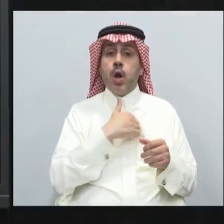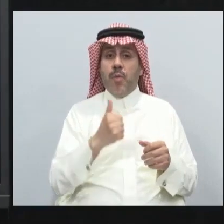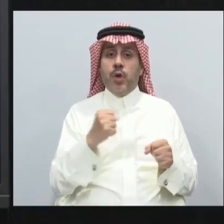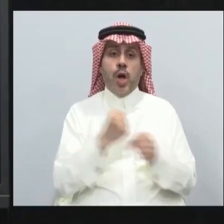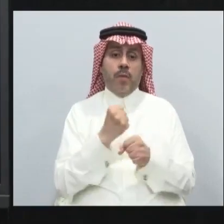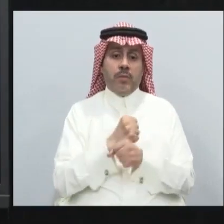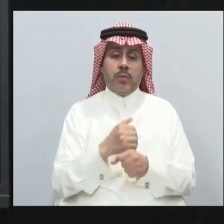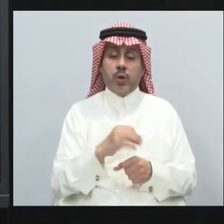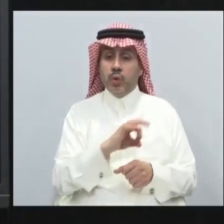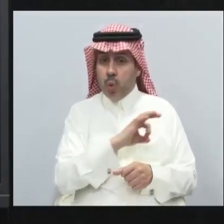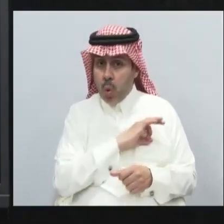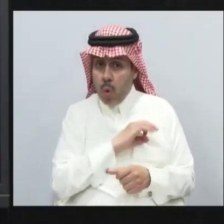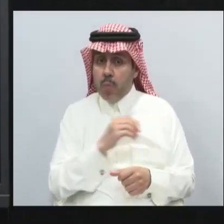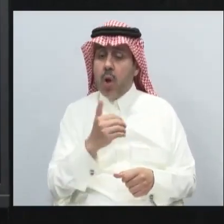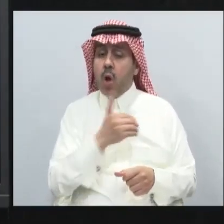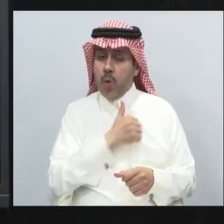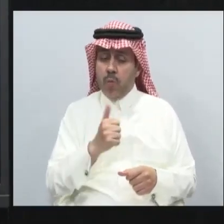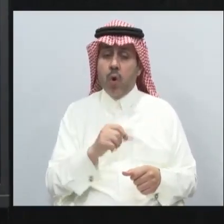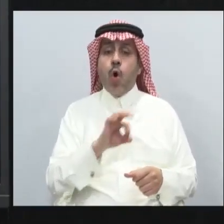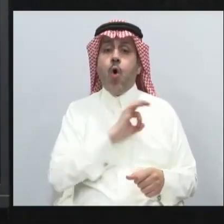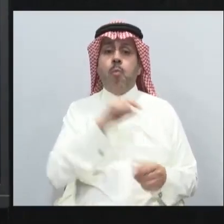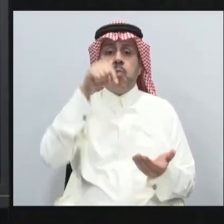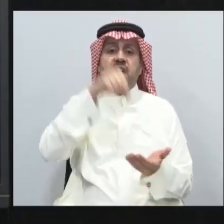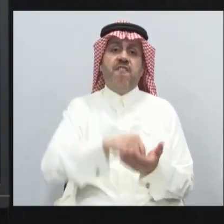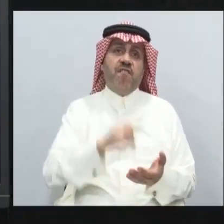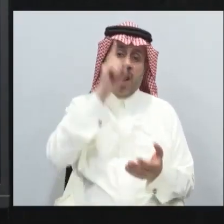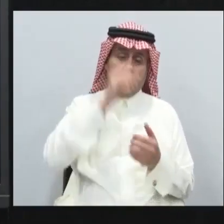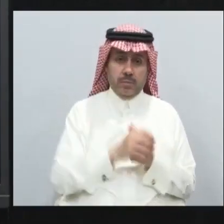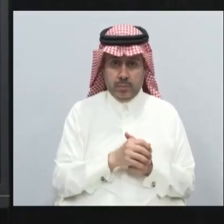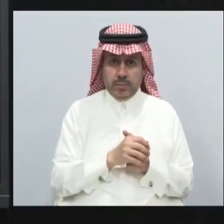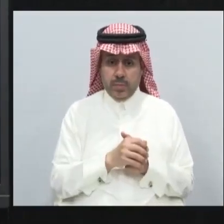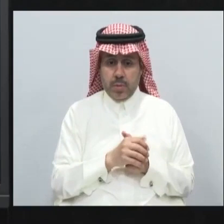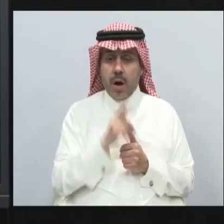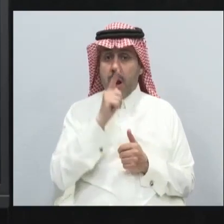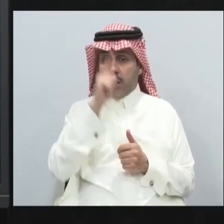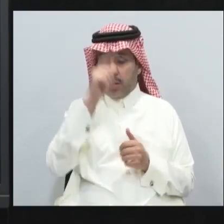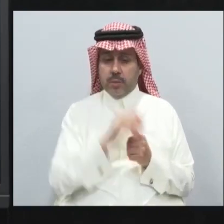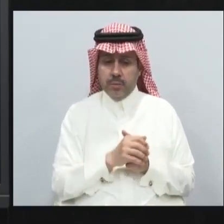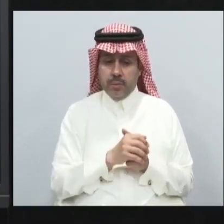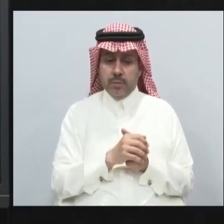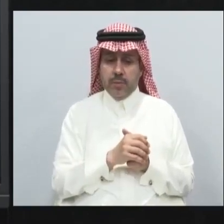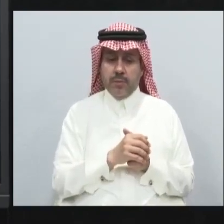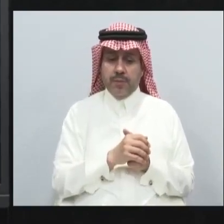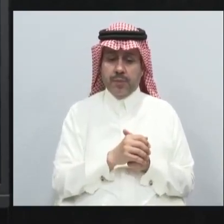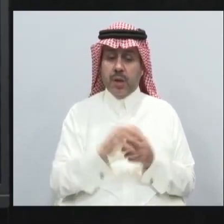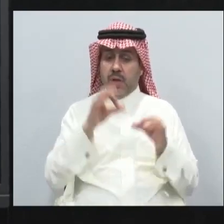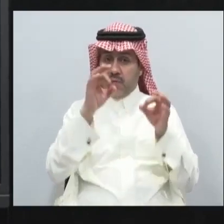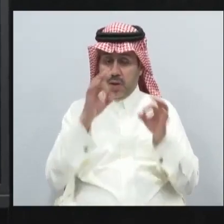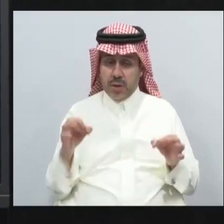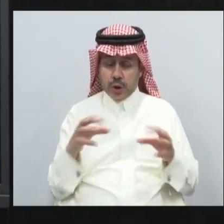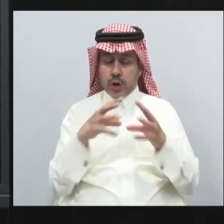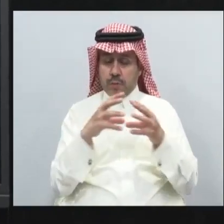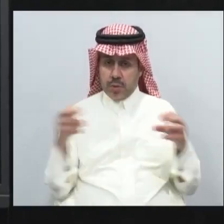الكلمه فانت تحبهم لله وفي الله يقول الله جل وعلا ومن الناس من يتخذ من دون الله